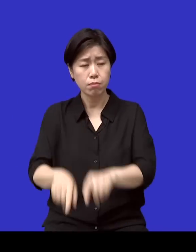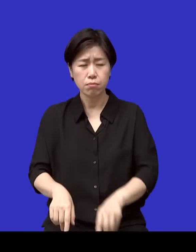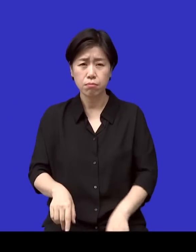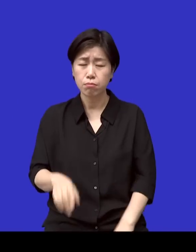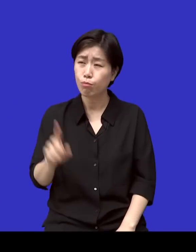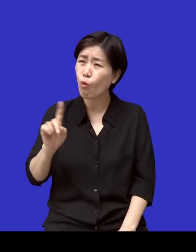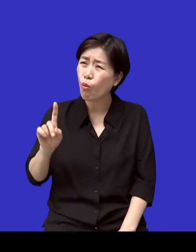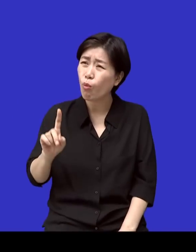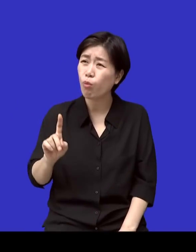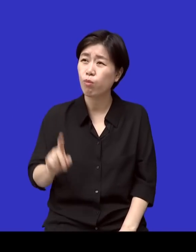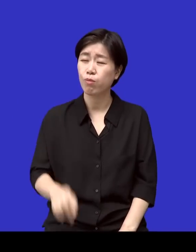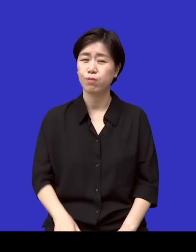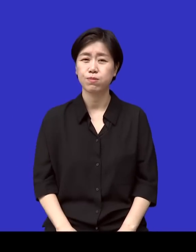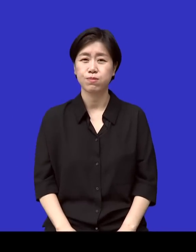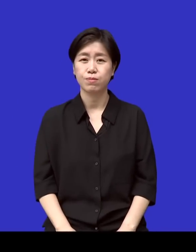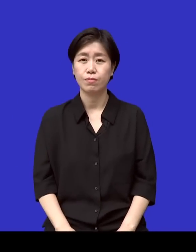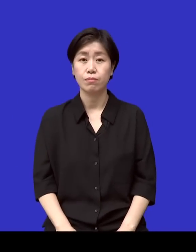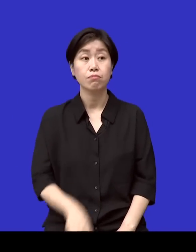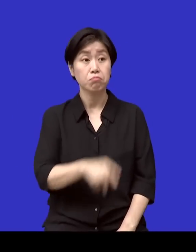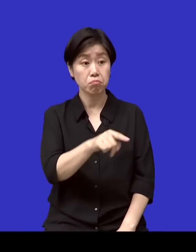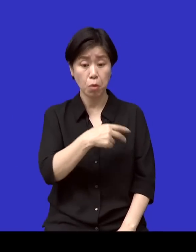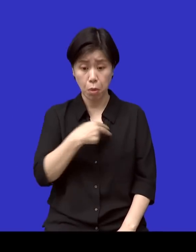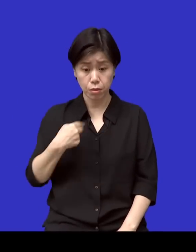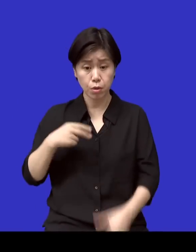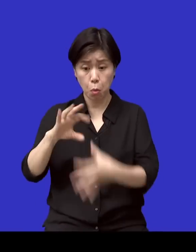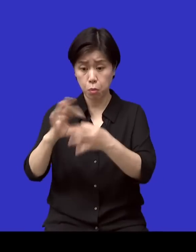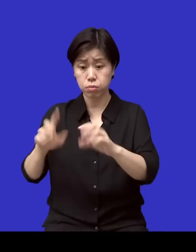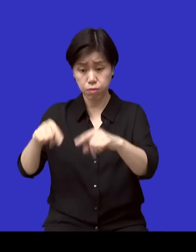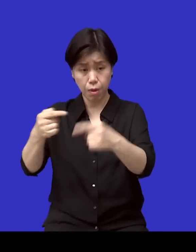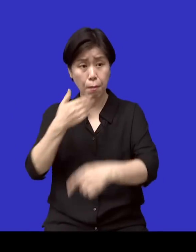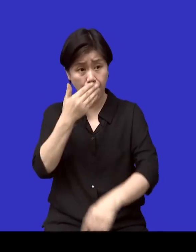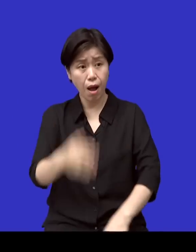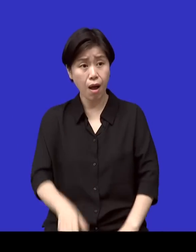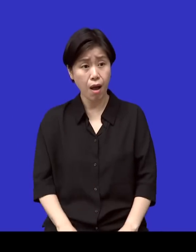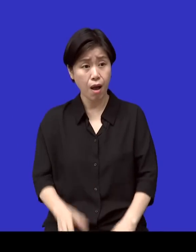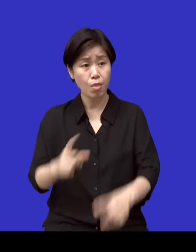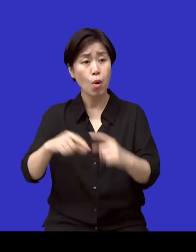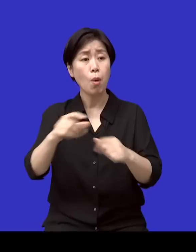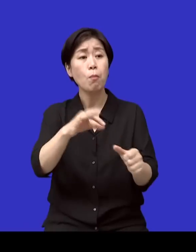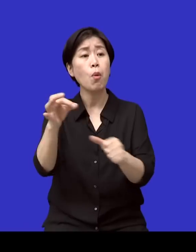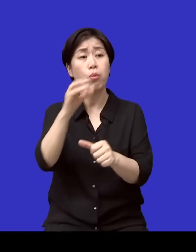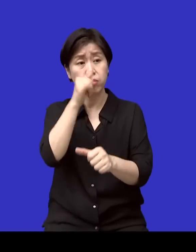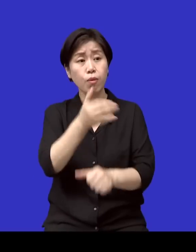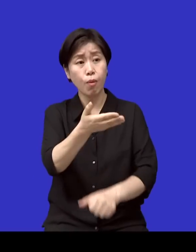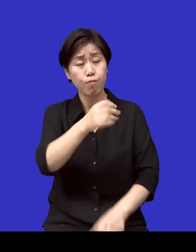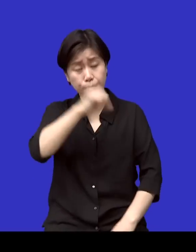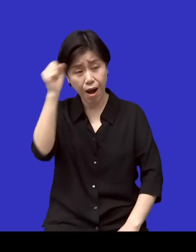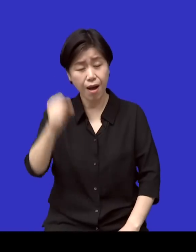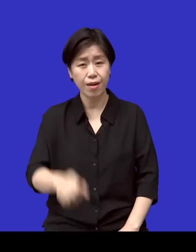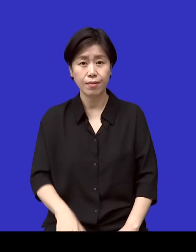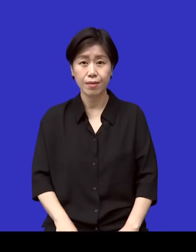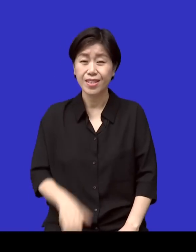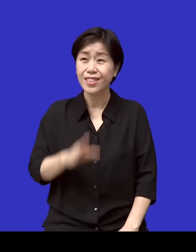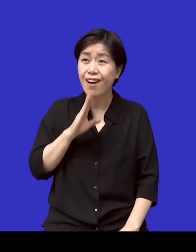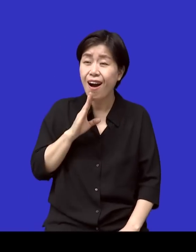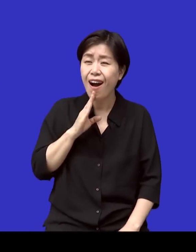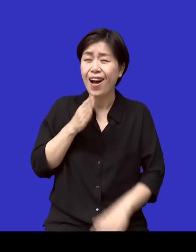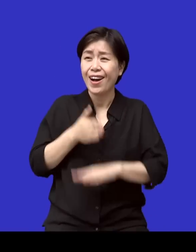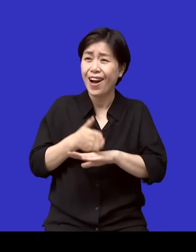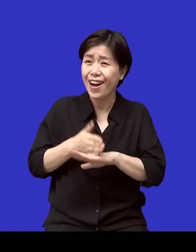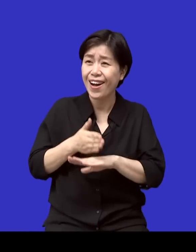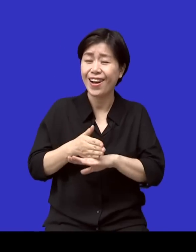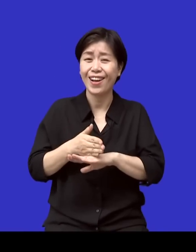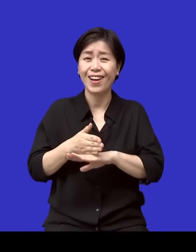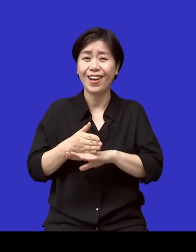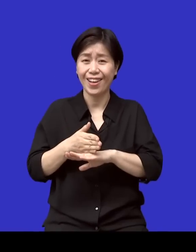했는데 네? 이러니까 너 베이징 올림픽 나간다고 추가 선발됐어. 그래서 제가 정말요 감사합니다